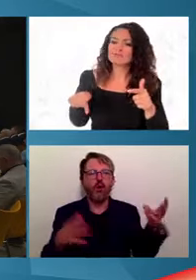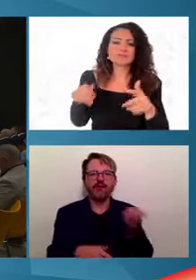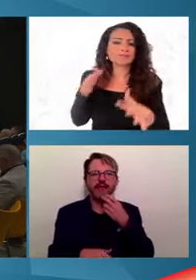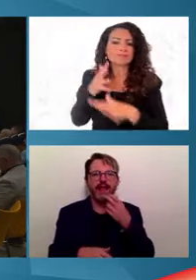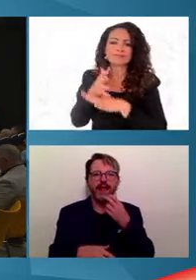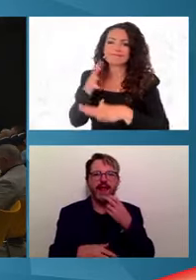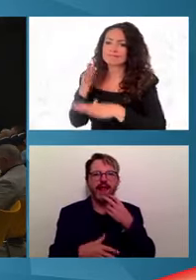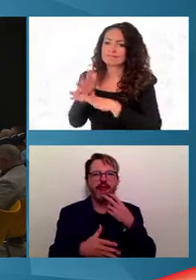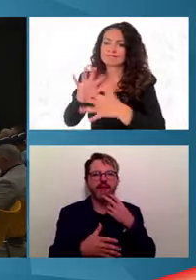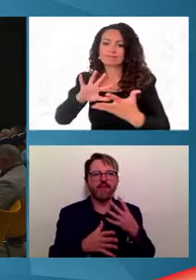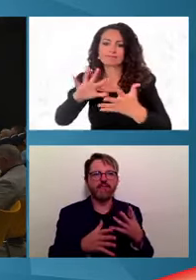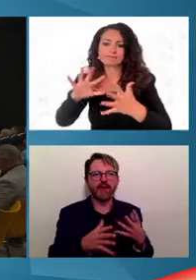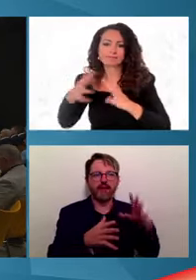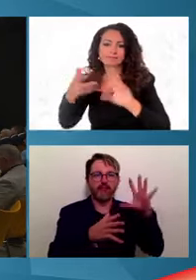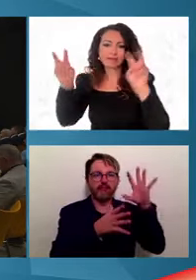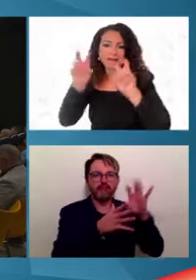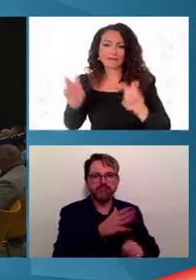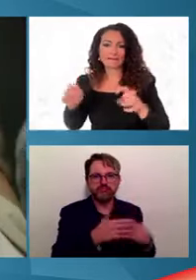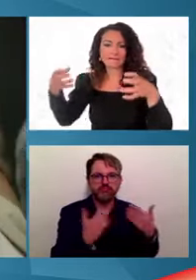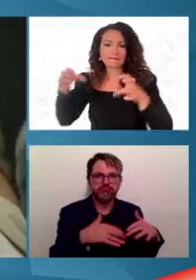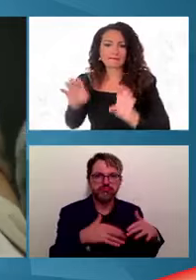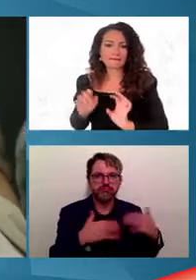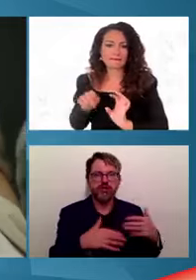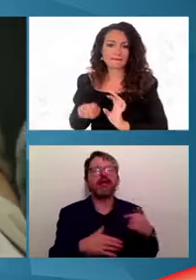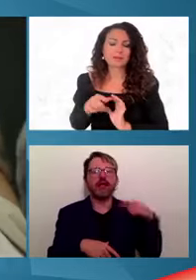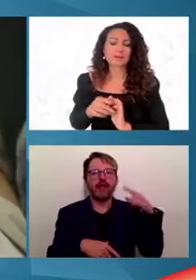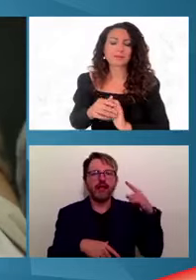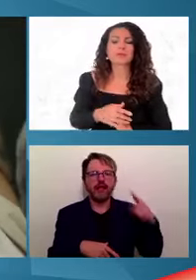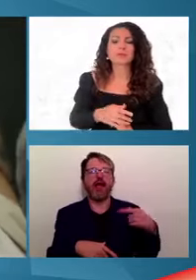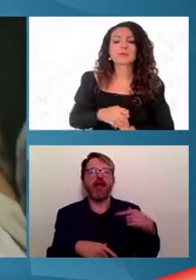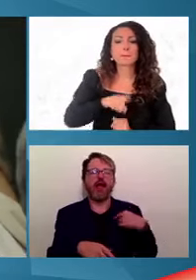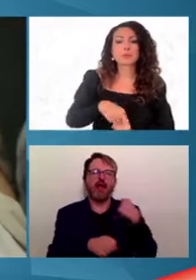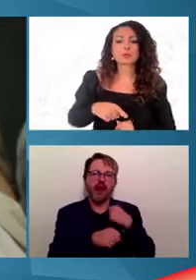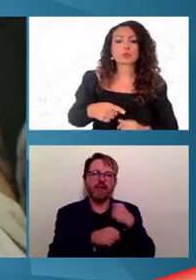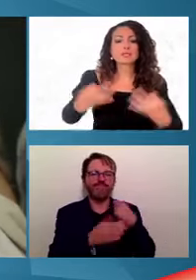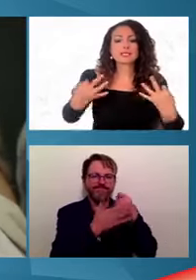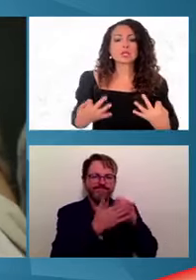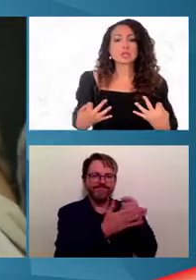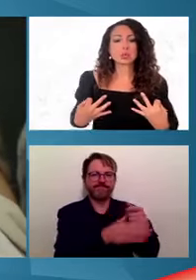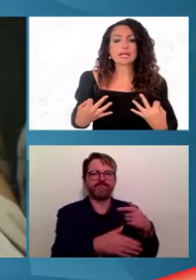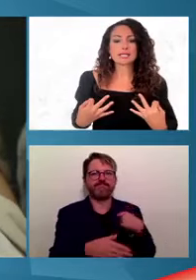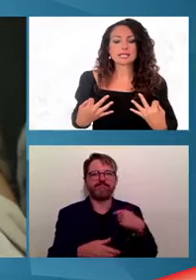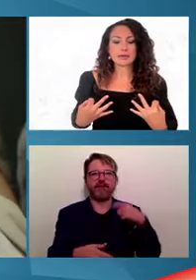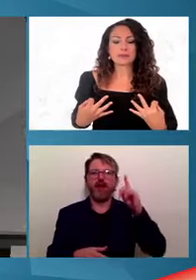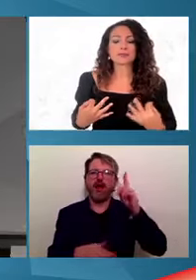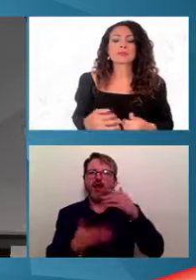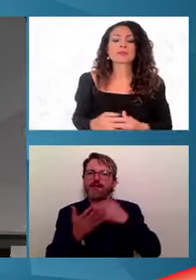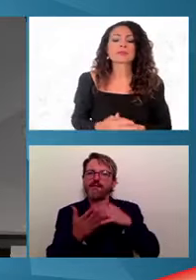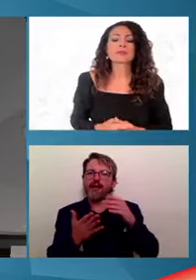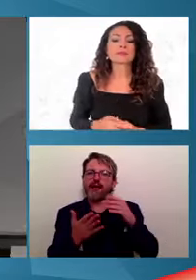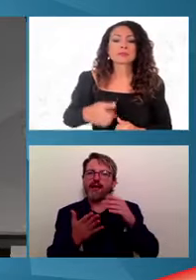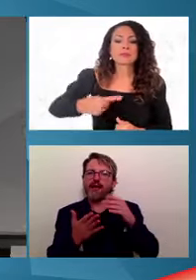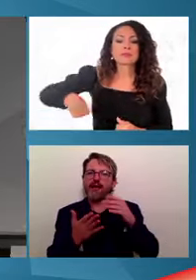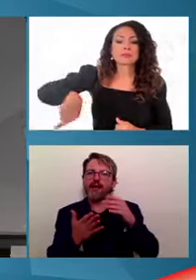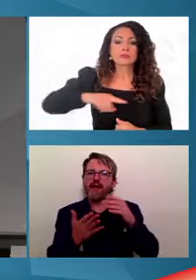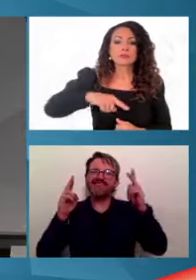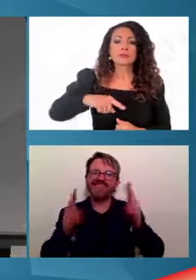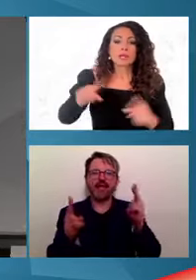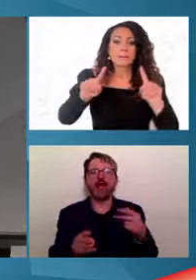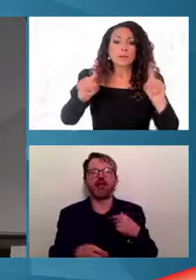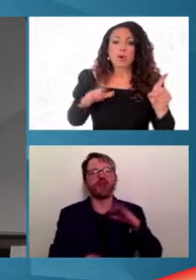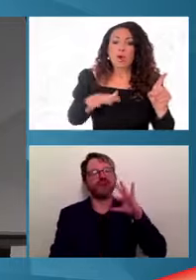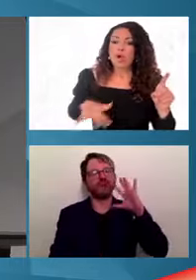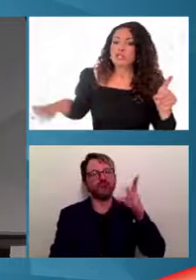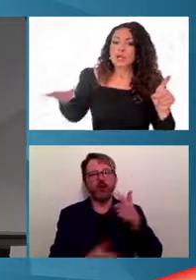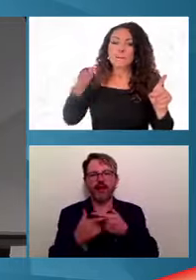consumo. E la sicurezza, e poi chiudo, la sicurezza, abbiamo una provincia bellissima con una morfologia però molto difficile,